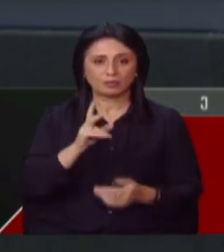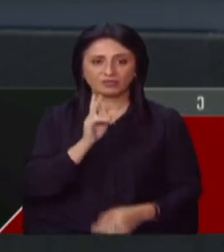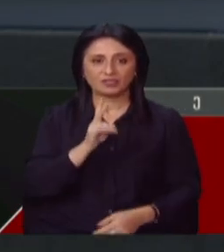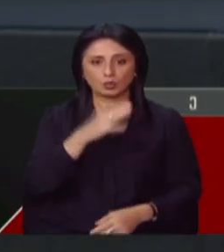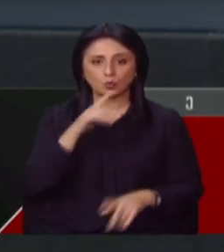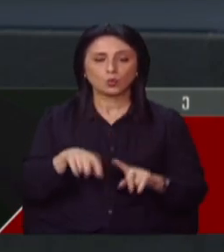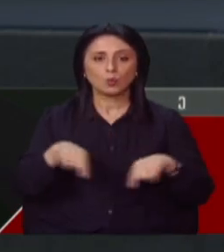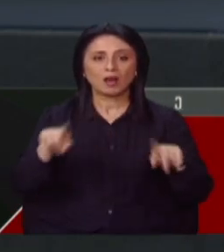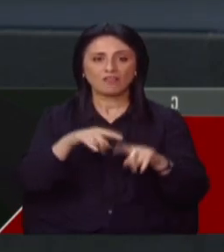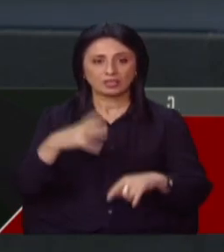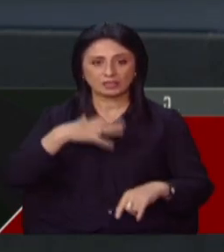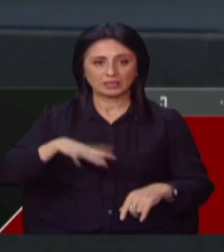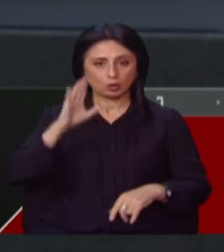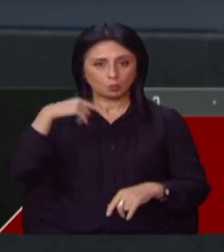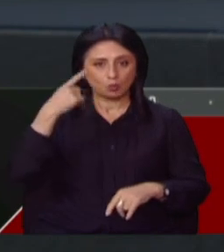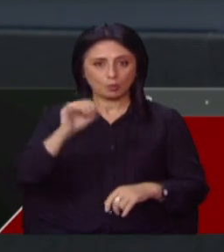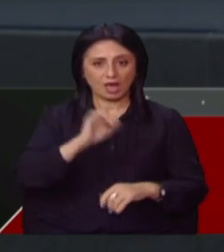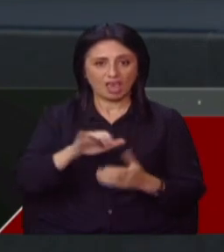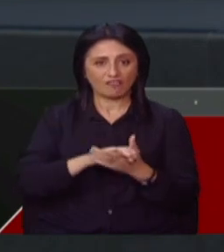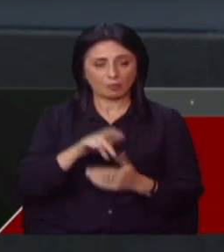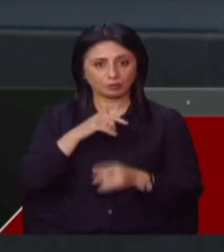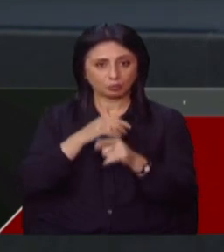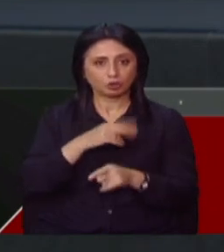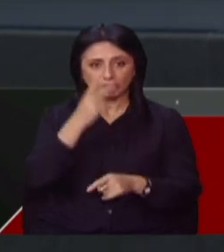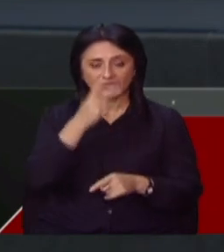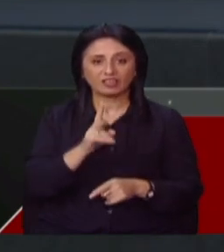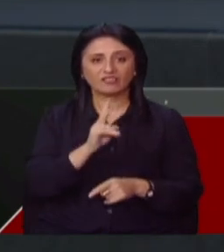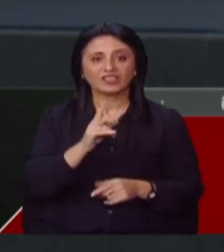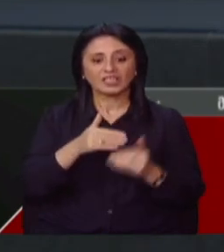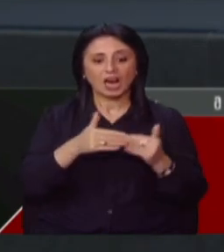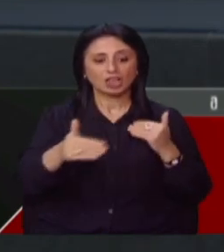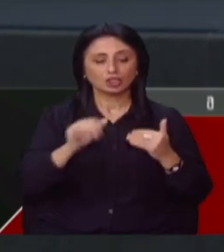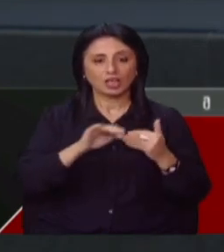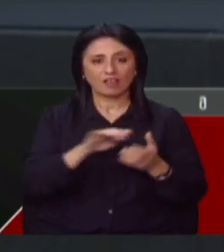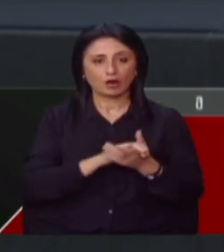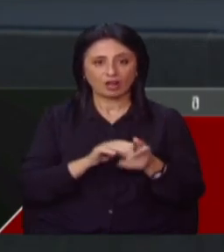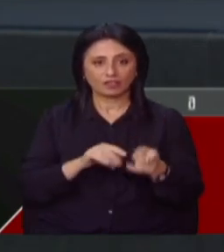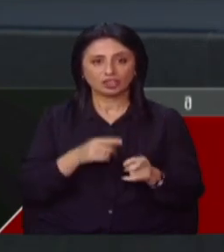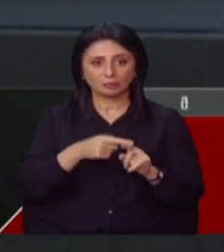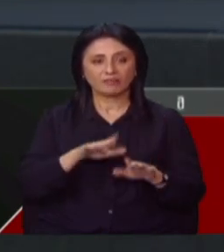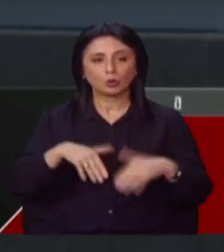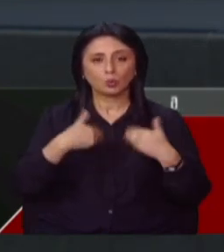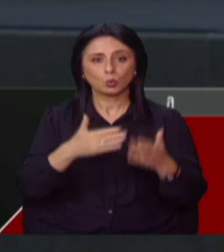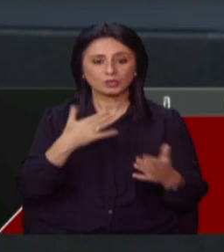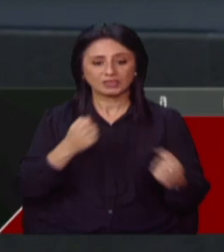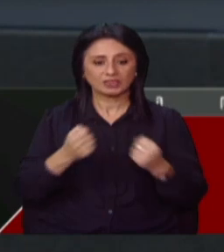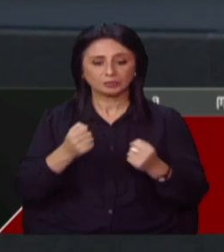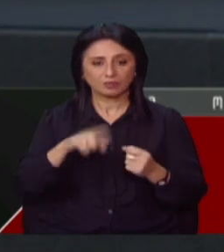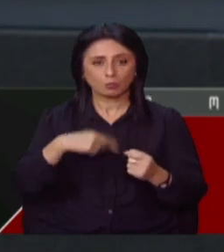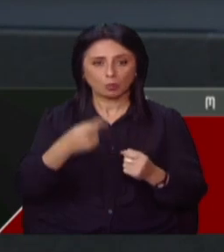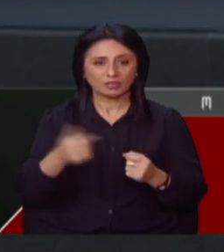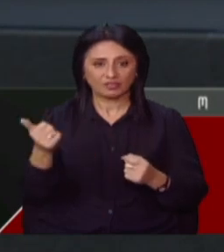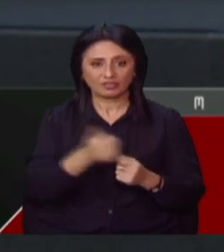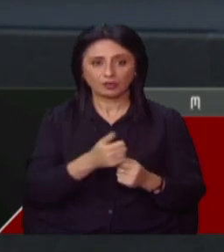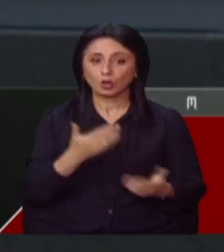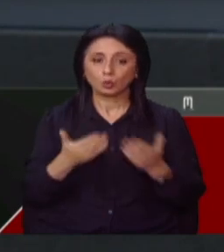რომელთა უმრავლესობაც საქართველოს მომავალს ევროპაში ხედავს, დაინახონ, თუ ვინ აშორებს მათ ევროკავშირს. მე მათ ვუსურვებს სიმტკიცეს მომდევნო